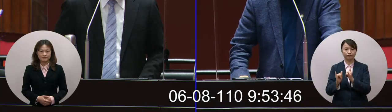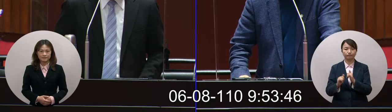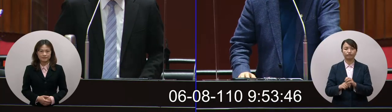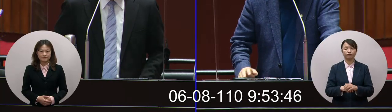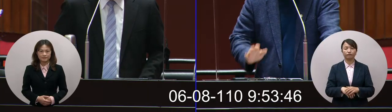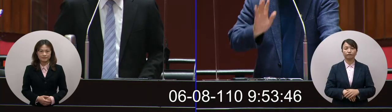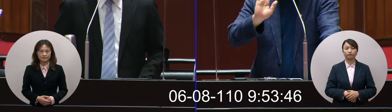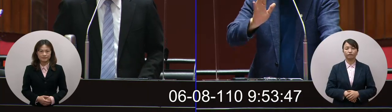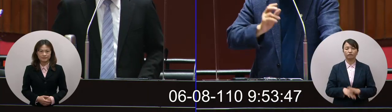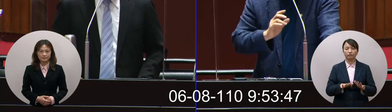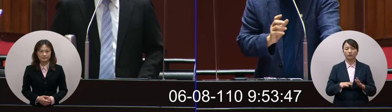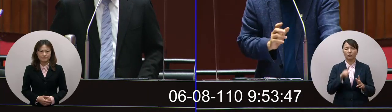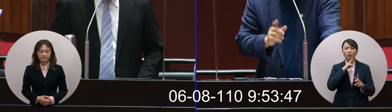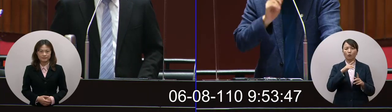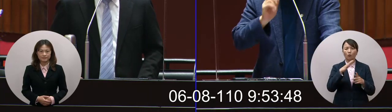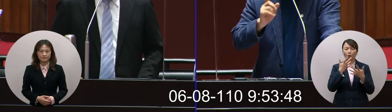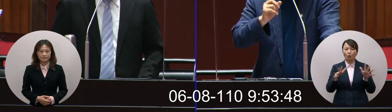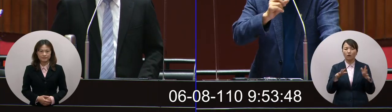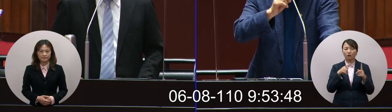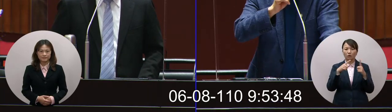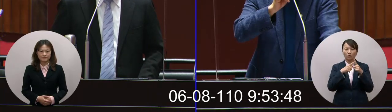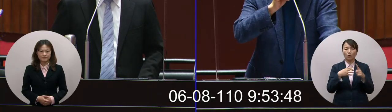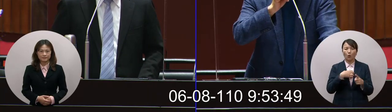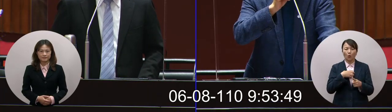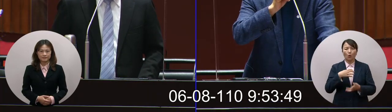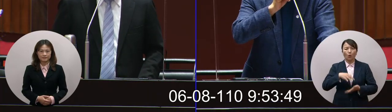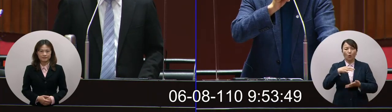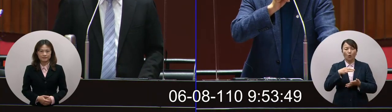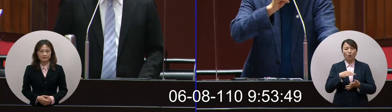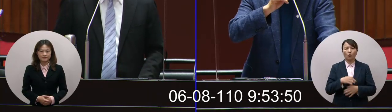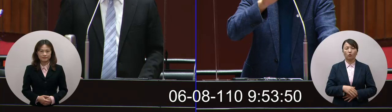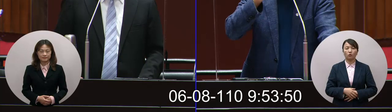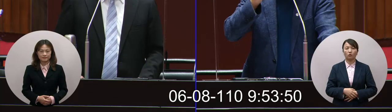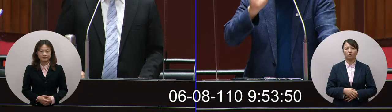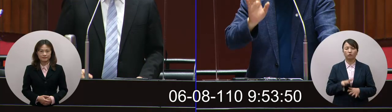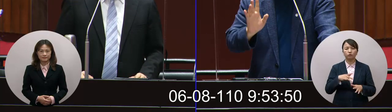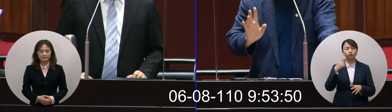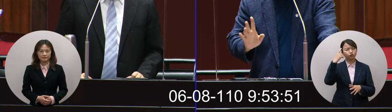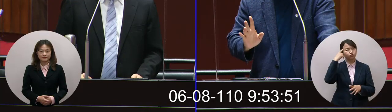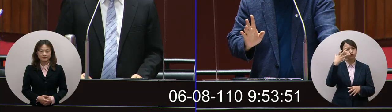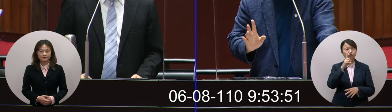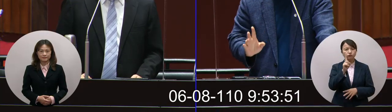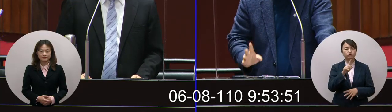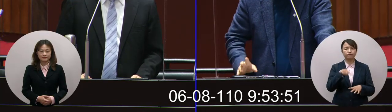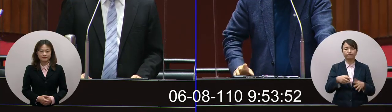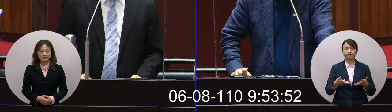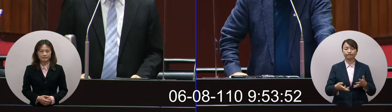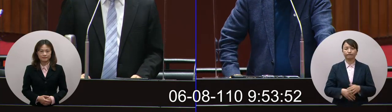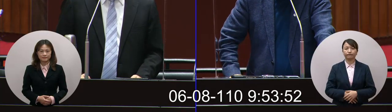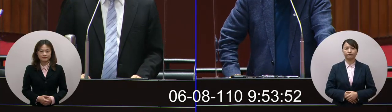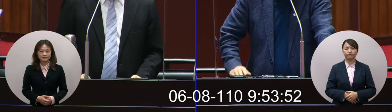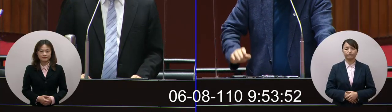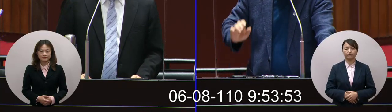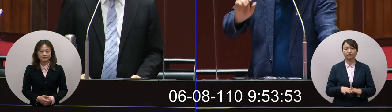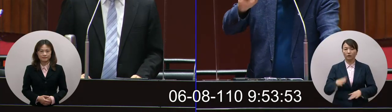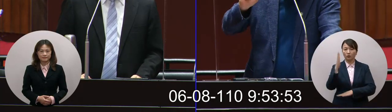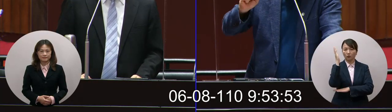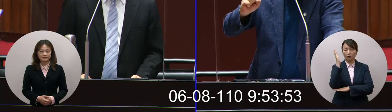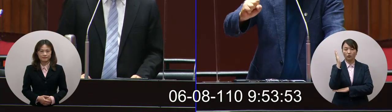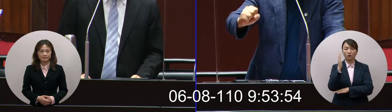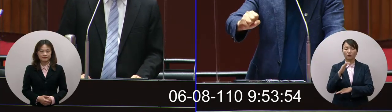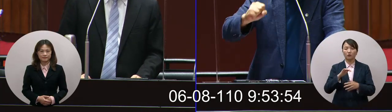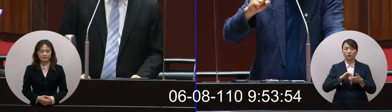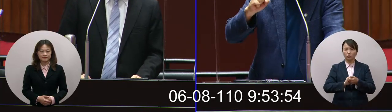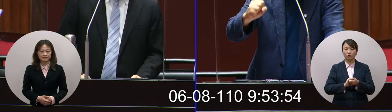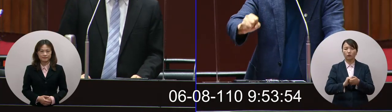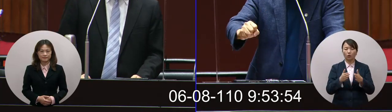面呢，弥漫着人心浮动，咱较烦恼的就是这。政府